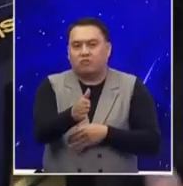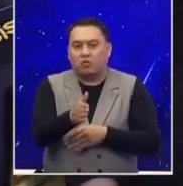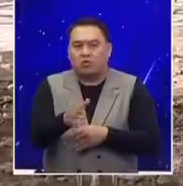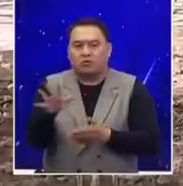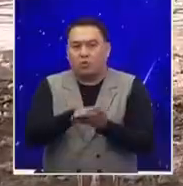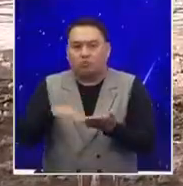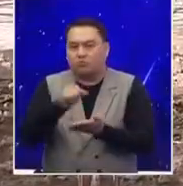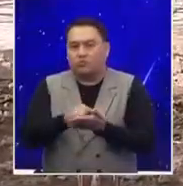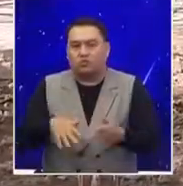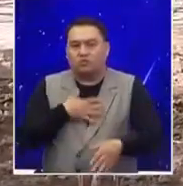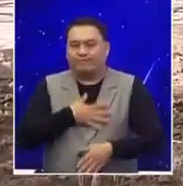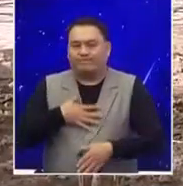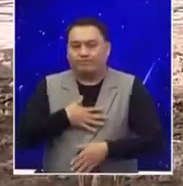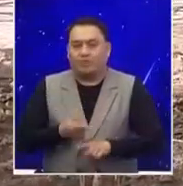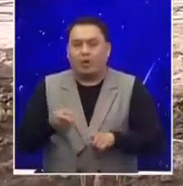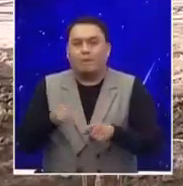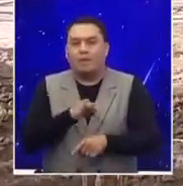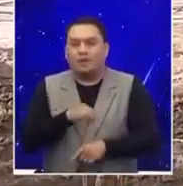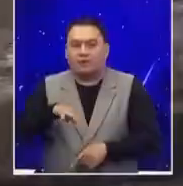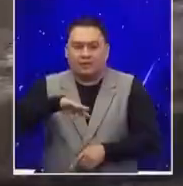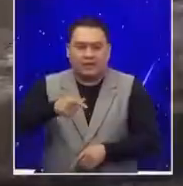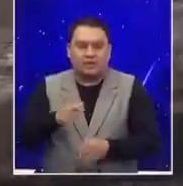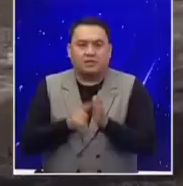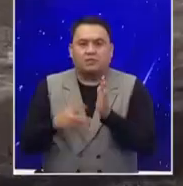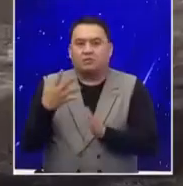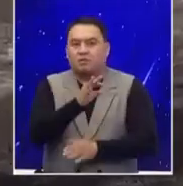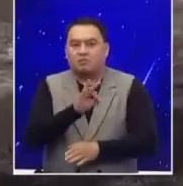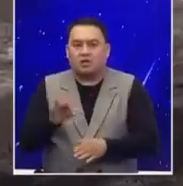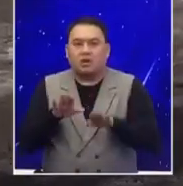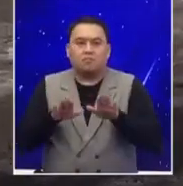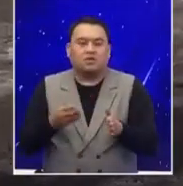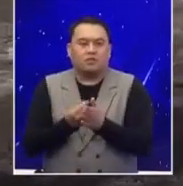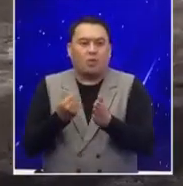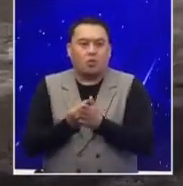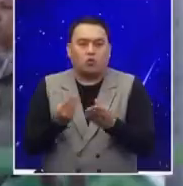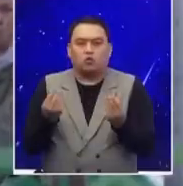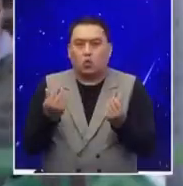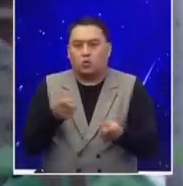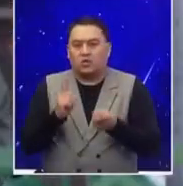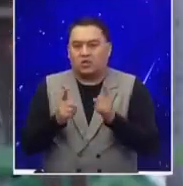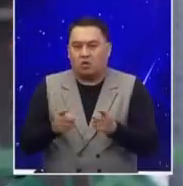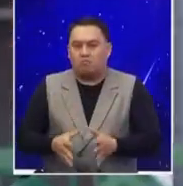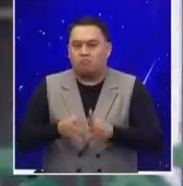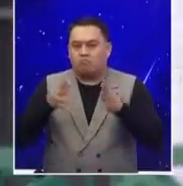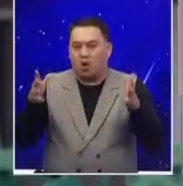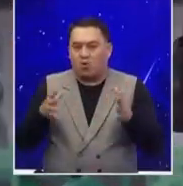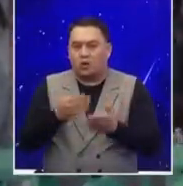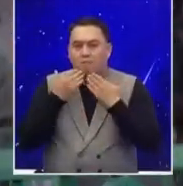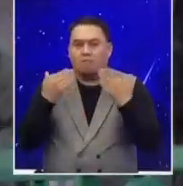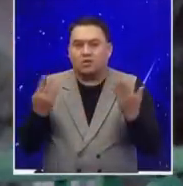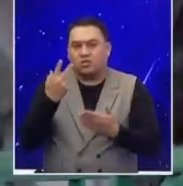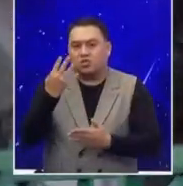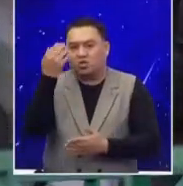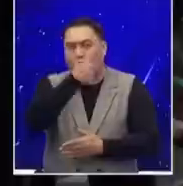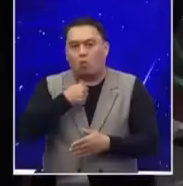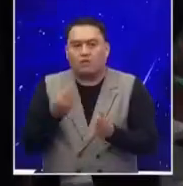бардак. Из выделенных 1,5 миллиардов тенге 75% из местного бюджета. Сумма действительно колоссальная, ведь за последние 4